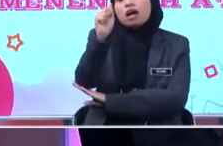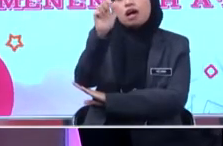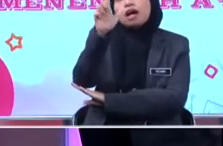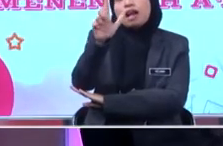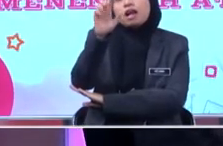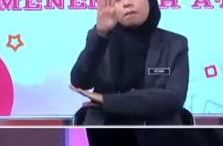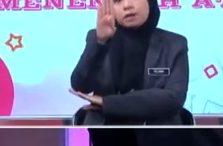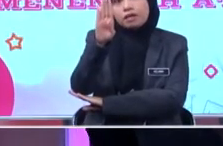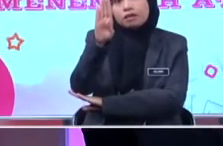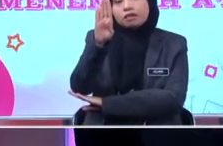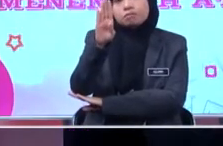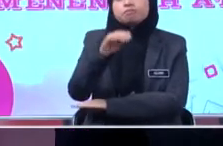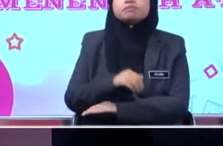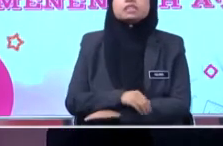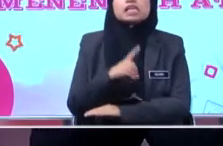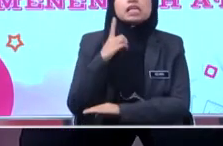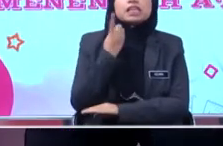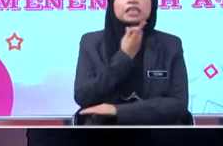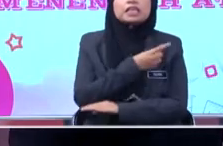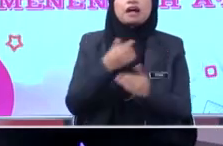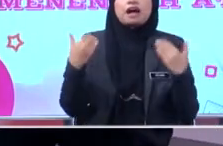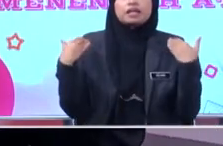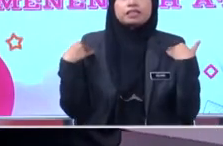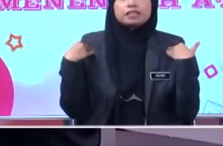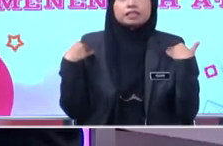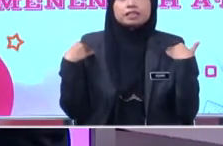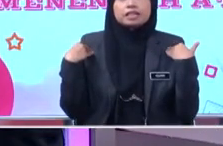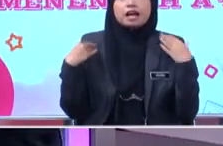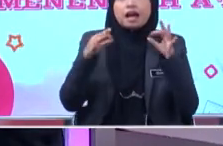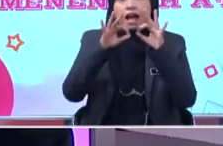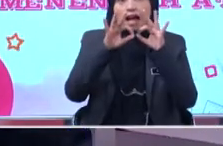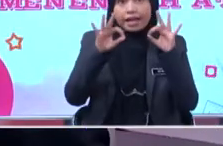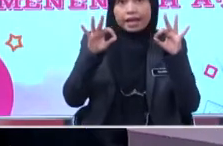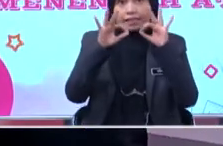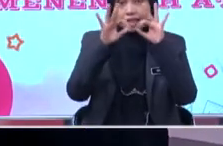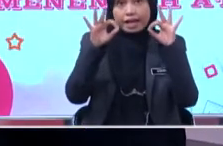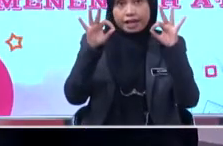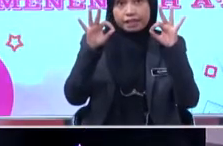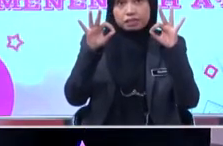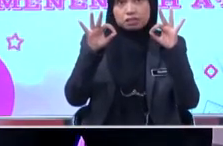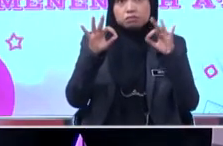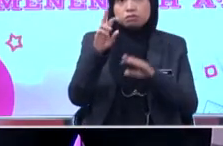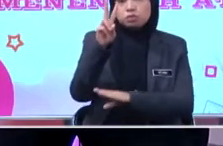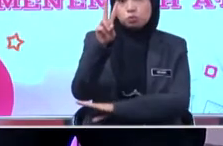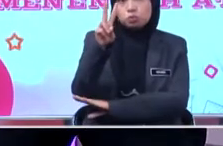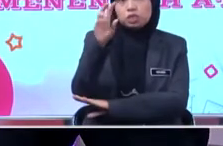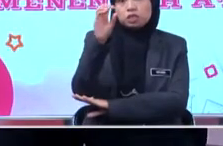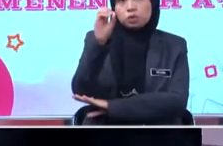diatas meja payung tidak ada potongan-potongan ayat Surah al-baqarah ayat